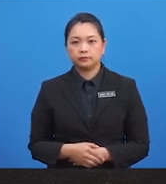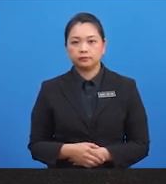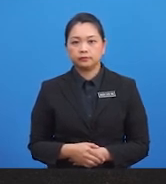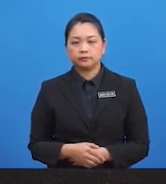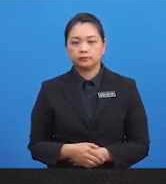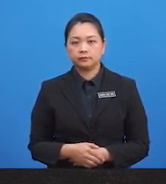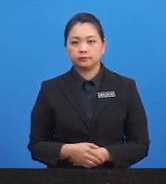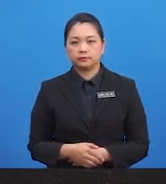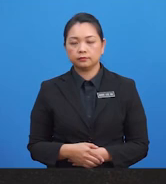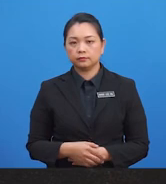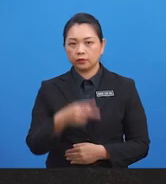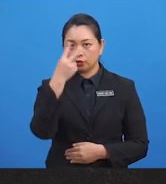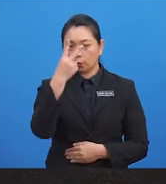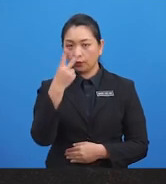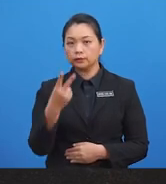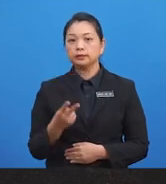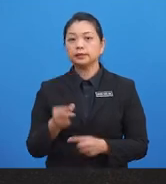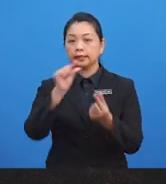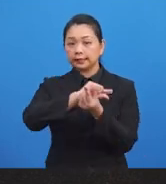atas paksi X.